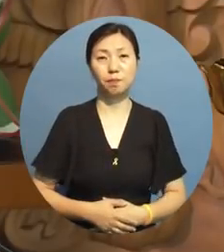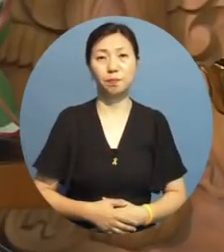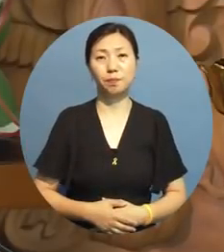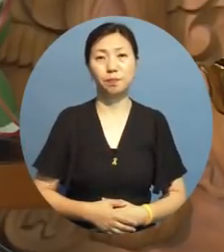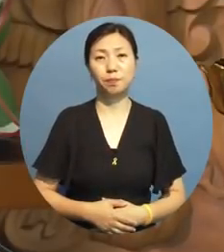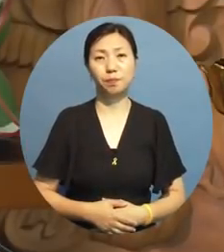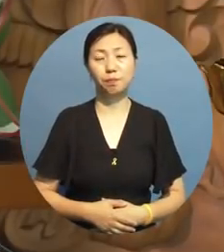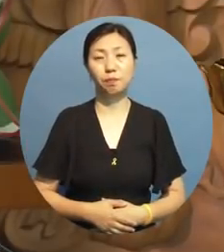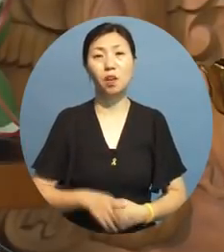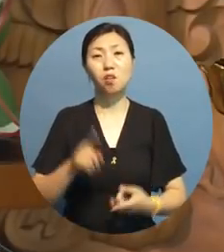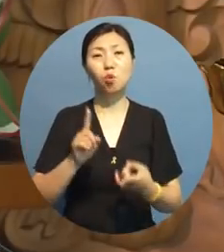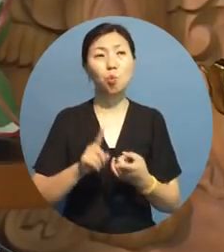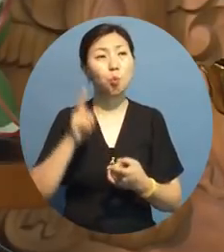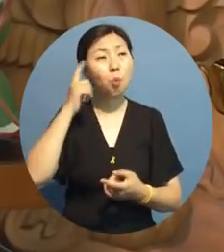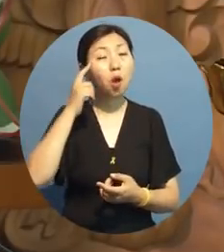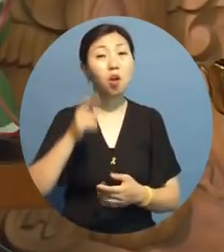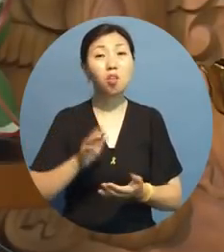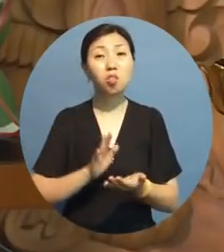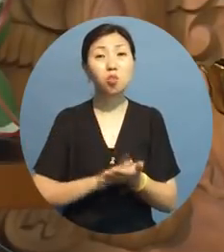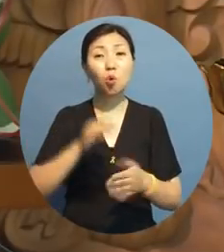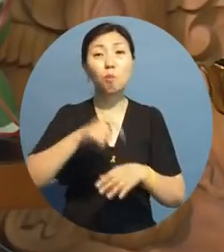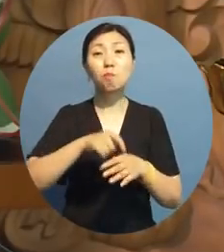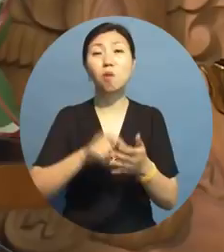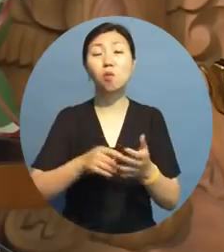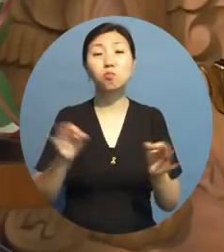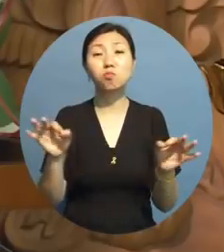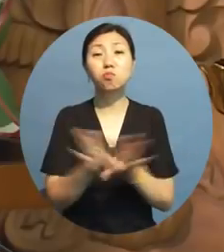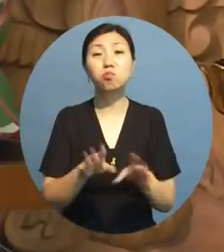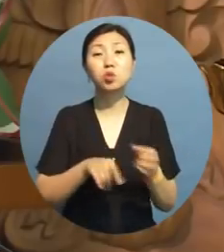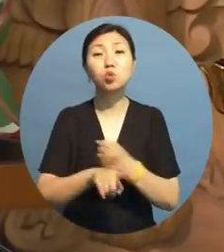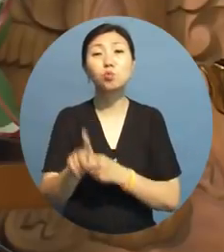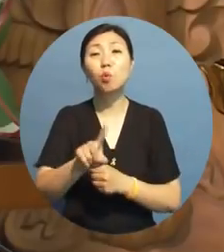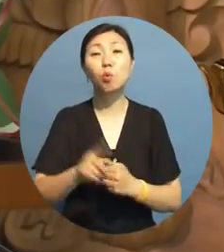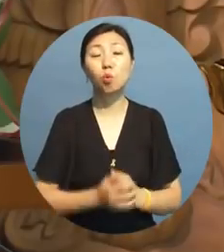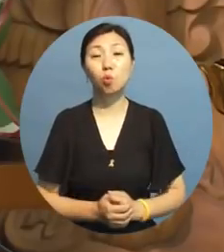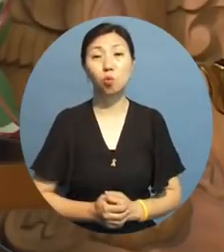근데 뭐 그게 왜 열정이 없어지나?